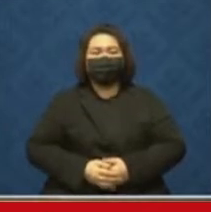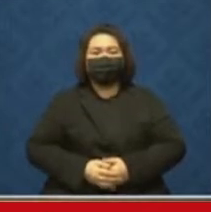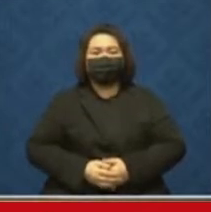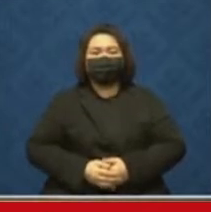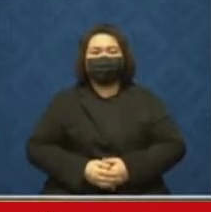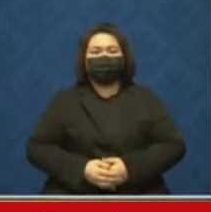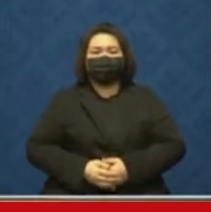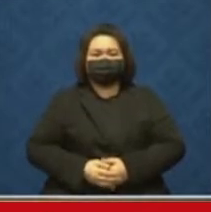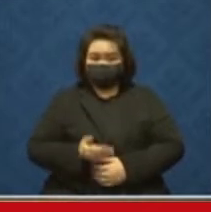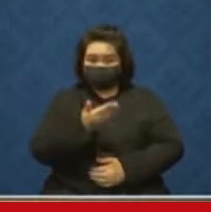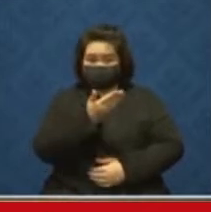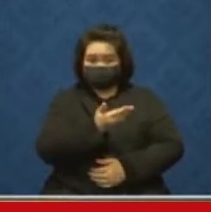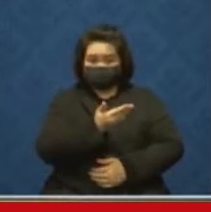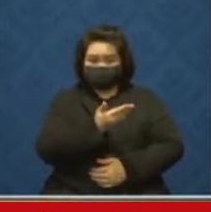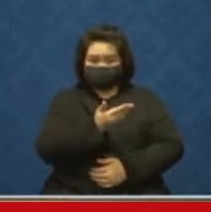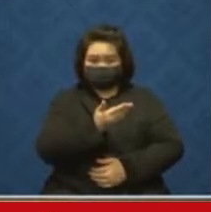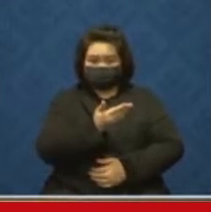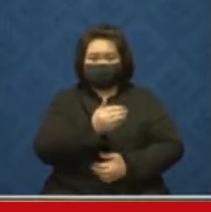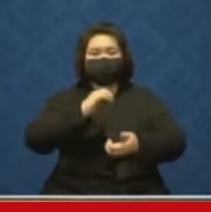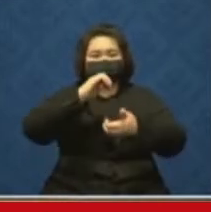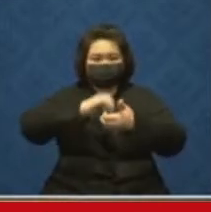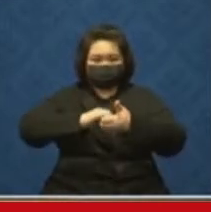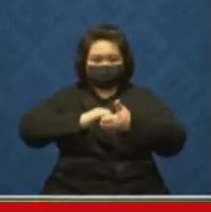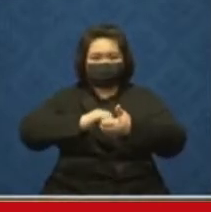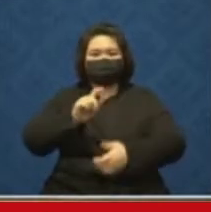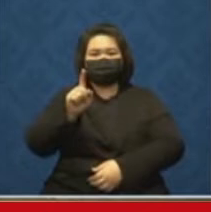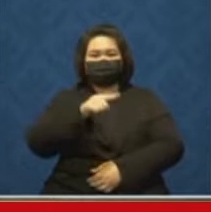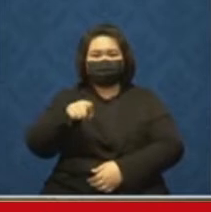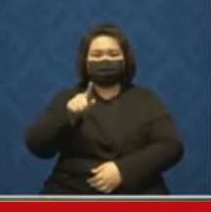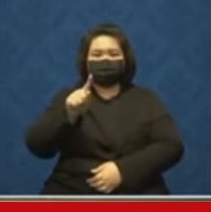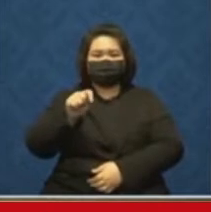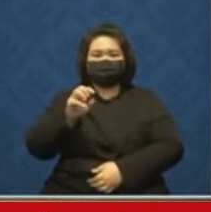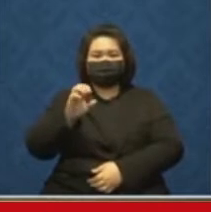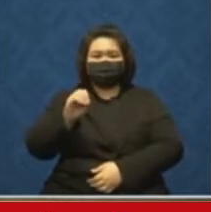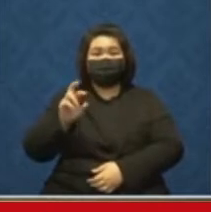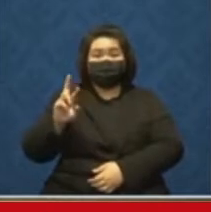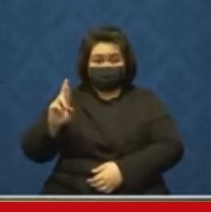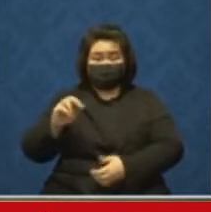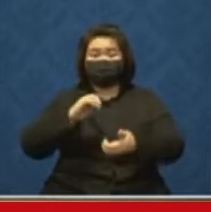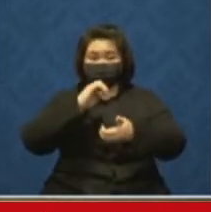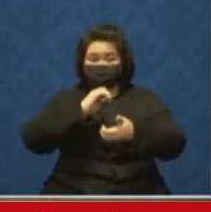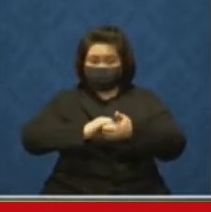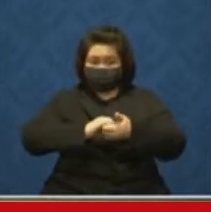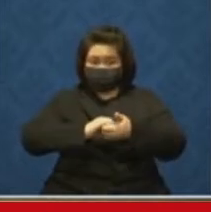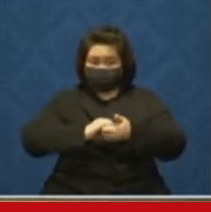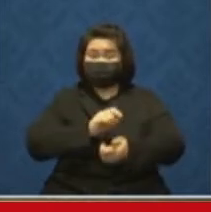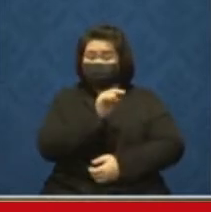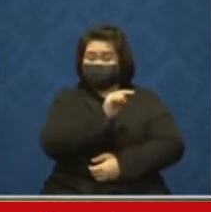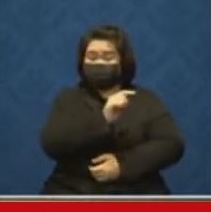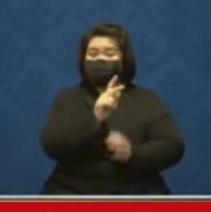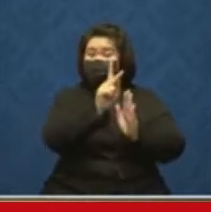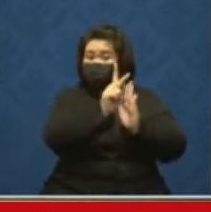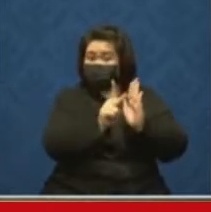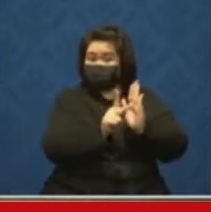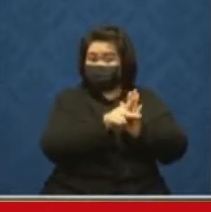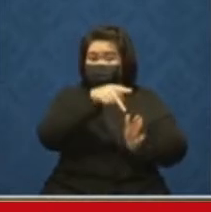เอกสารช้ตอไปคือ TOR นะครับ เมื่อ PDPA กดหมายตันี้ไม่พร้อ